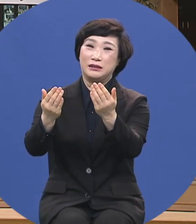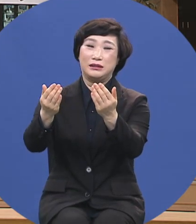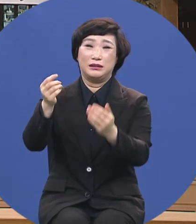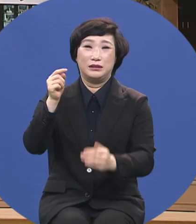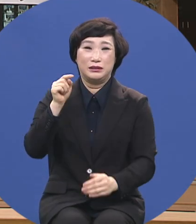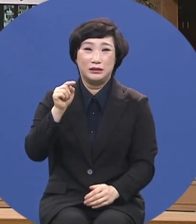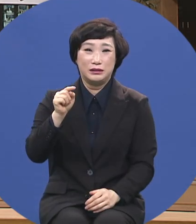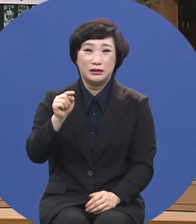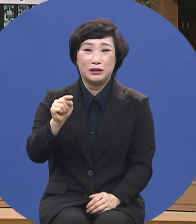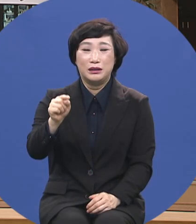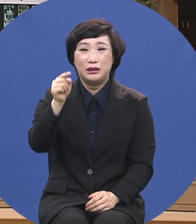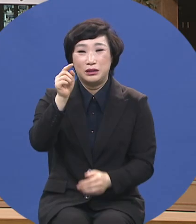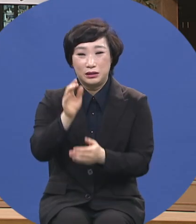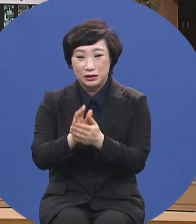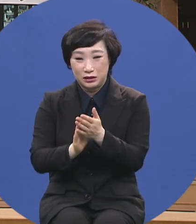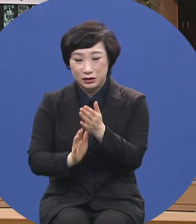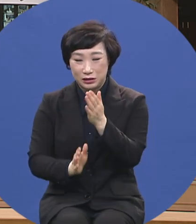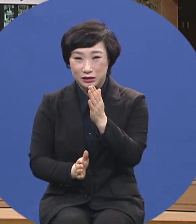밖에